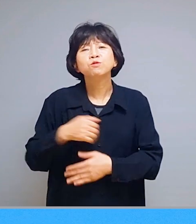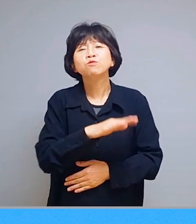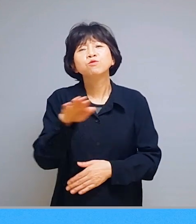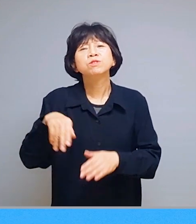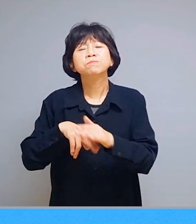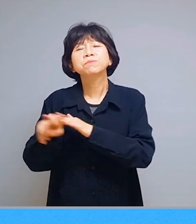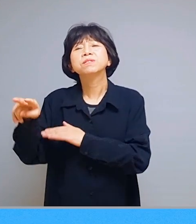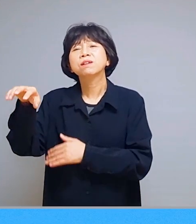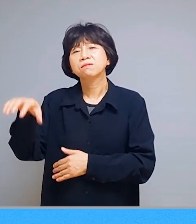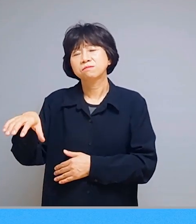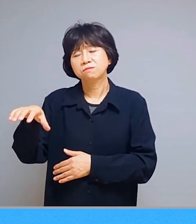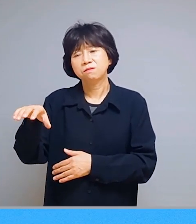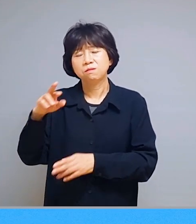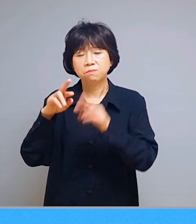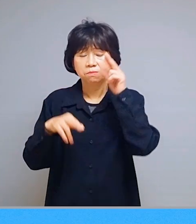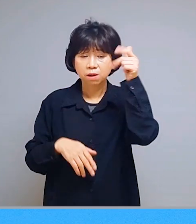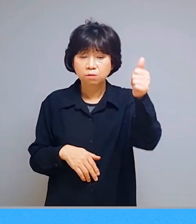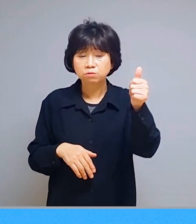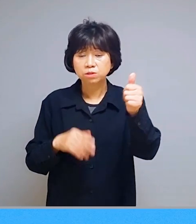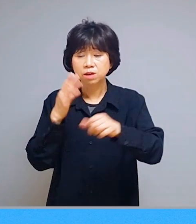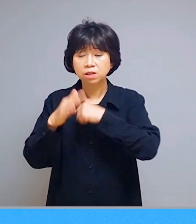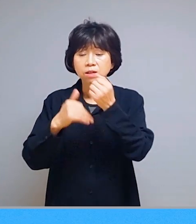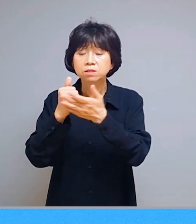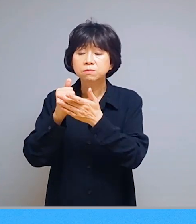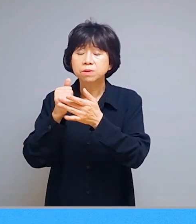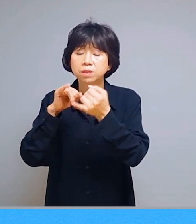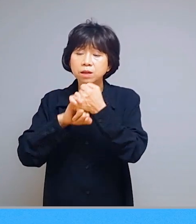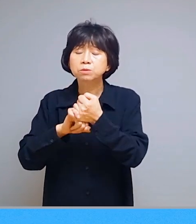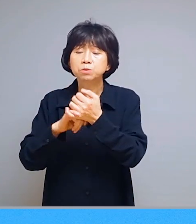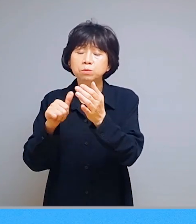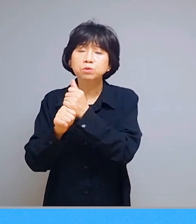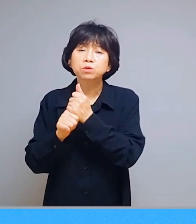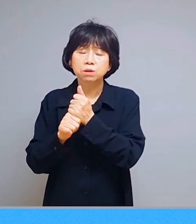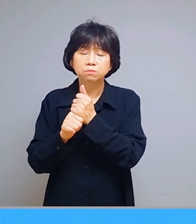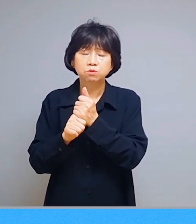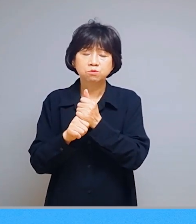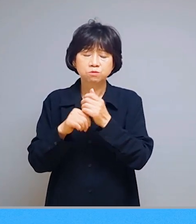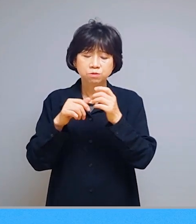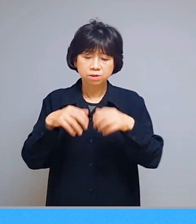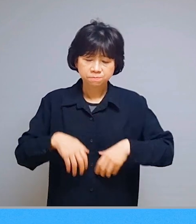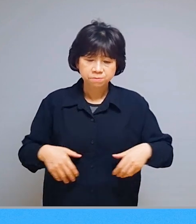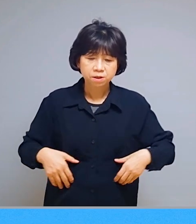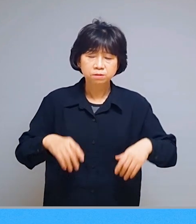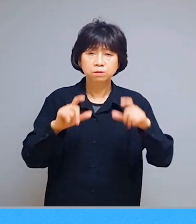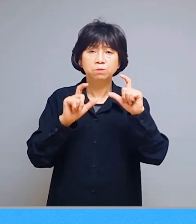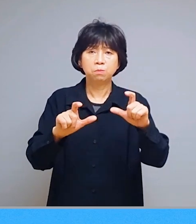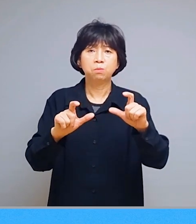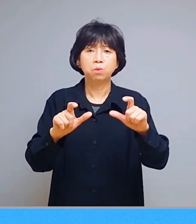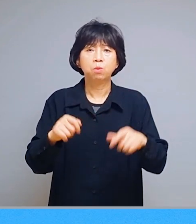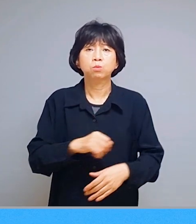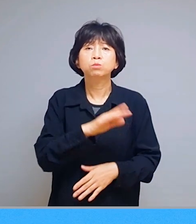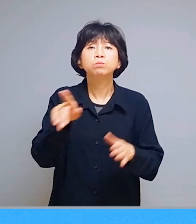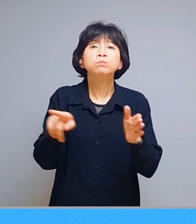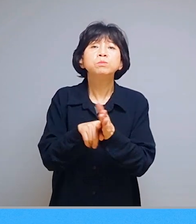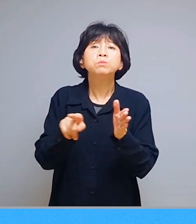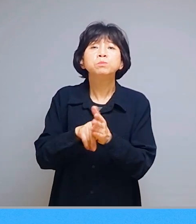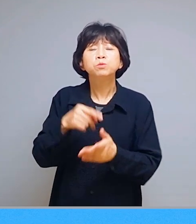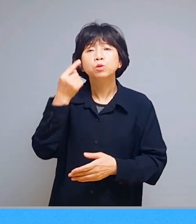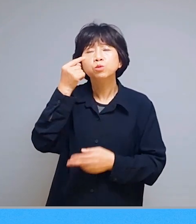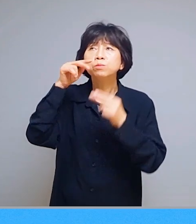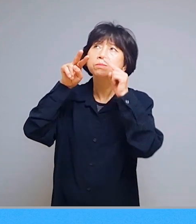바울이 하나님의 약속을 붙잡고 담대히 선포했듯이 우리도 믿음의 눈을 열어 누구를 바라봐야 될까요?